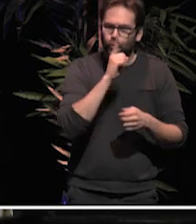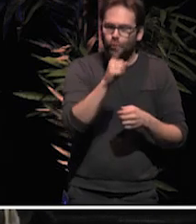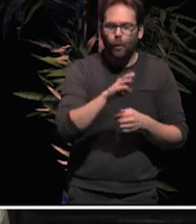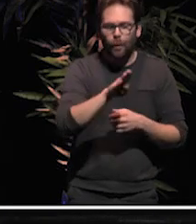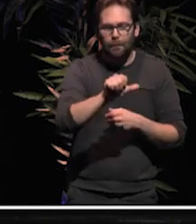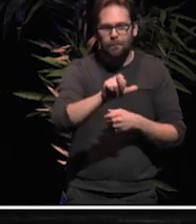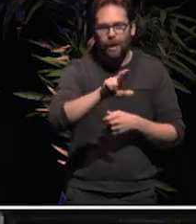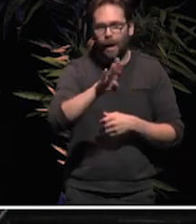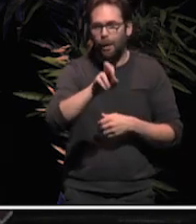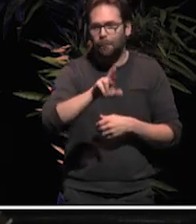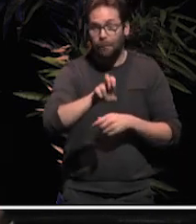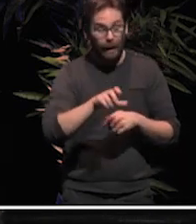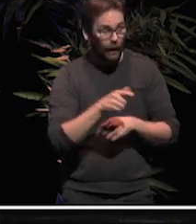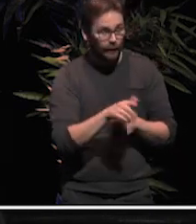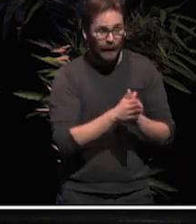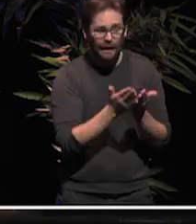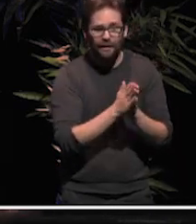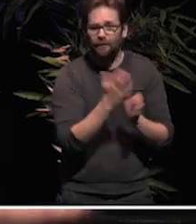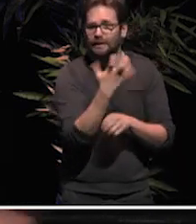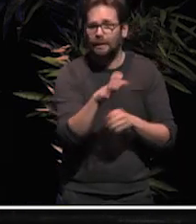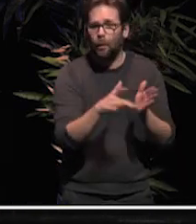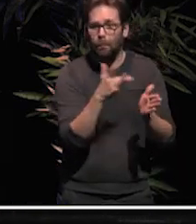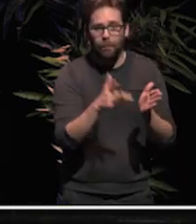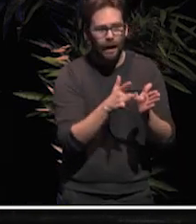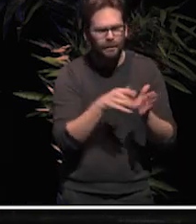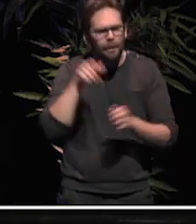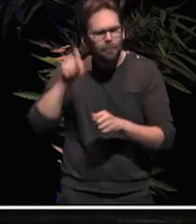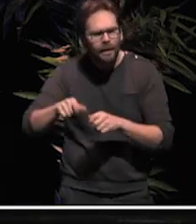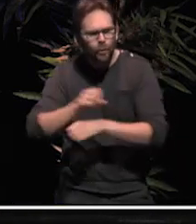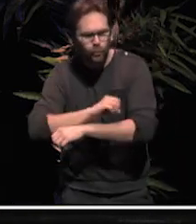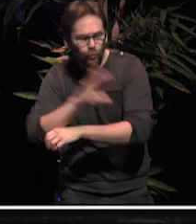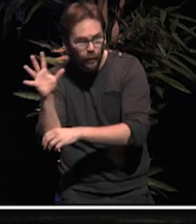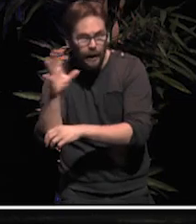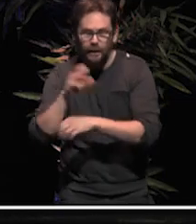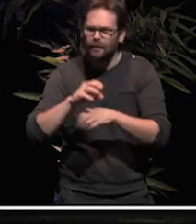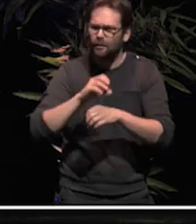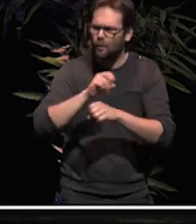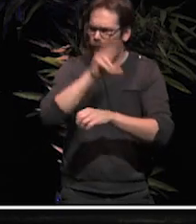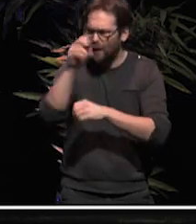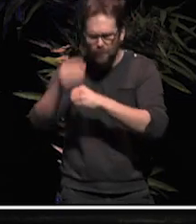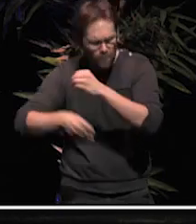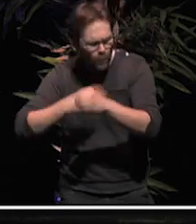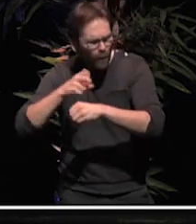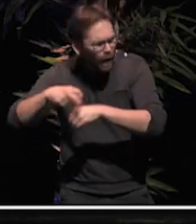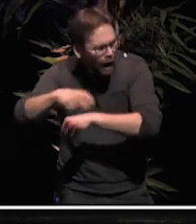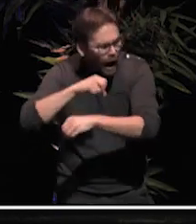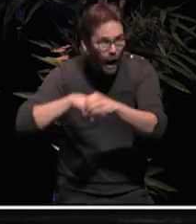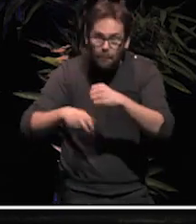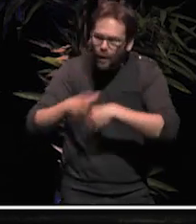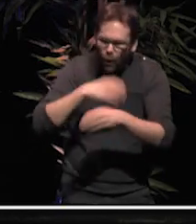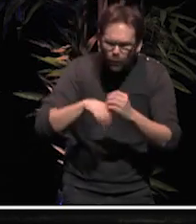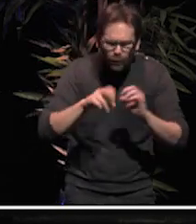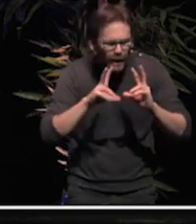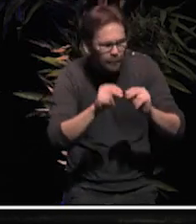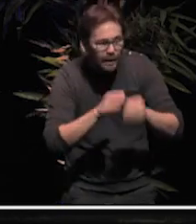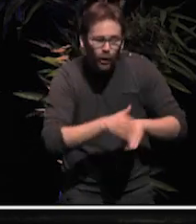de 500 pages, magnifique à lire. C'est un grand reporter, un grand journaliste qui était dans le monde entier. Mais en même temps, il décrit le surf mieux que n'importe